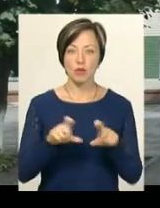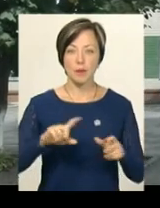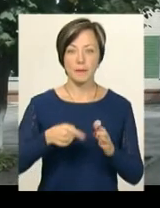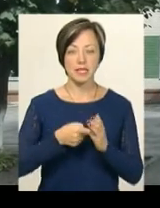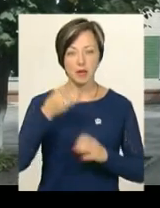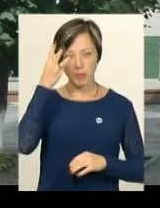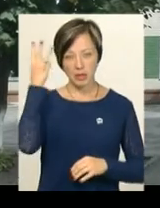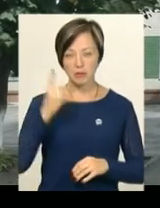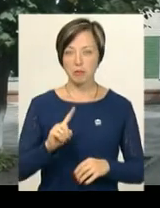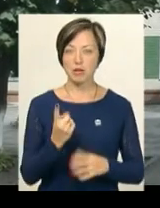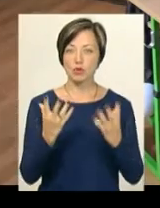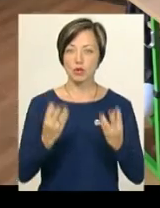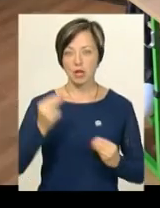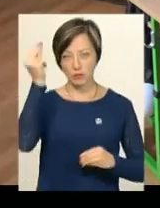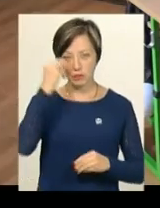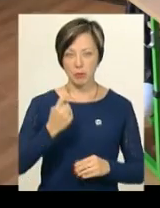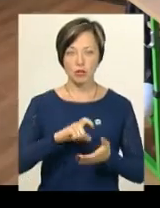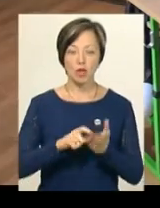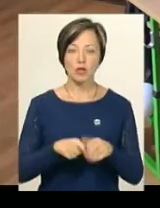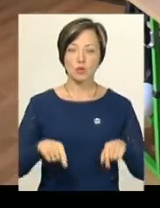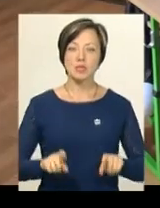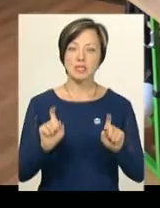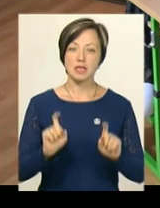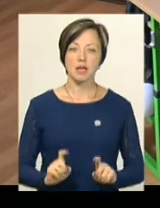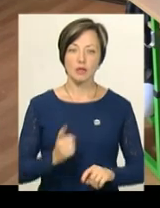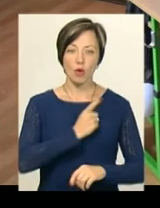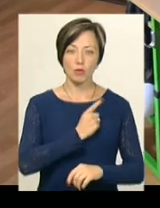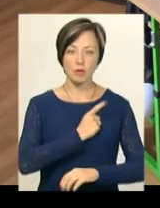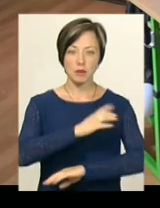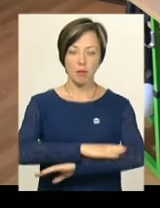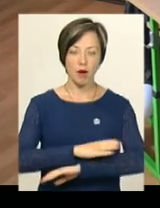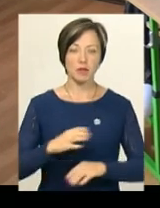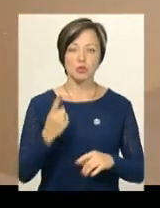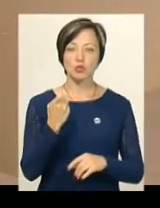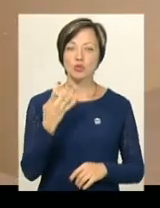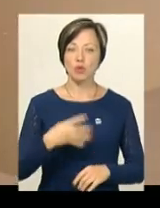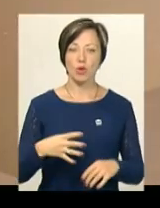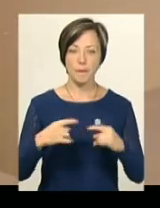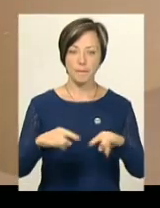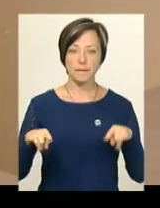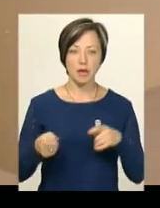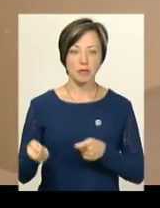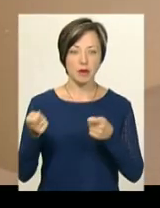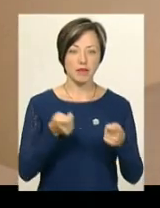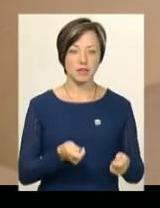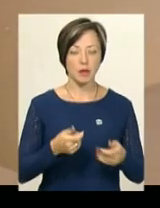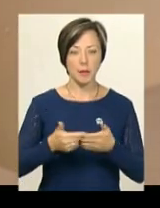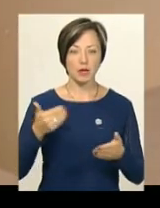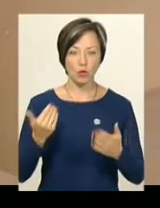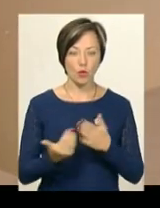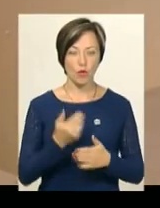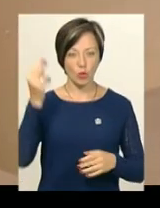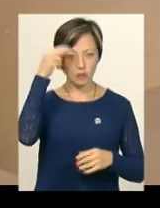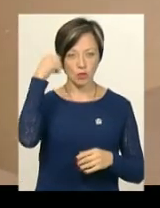міста Хмельницького. З першого дня навчання першокласники тут сидять за одномісними партами. 140 парт у цю школу завезли напередодні